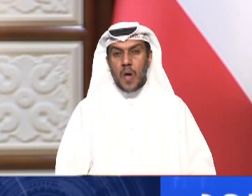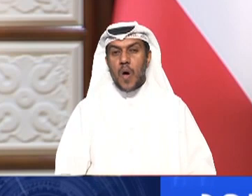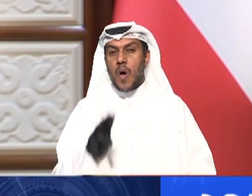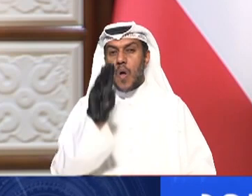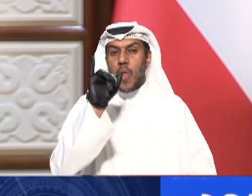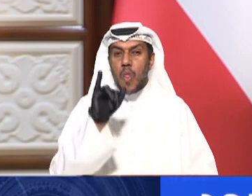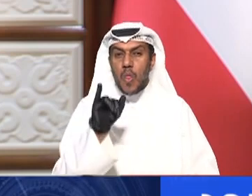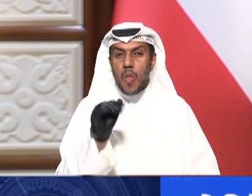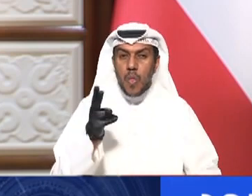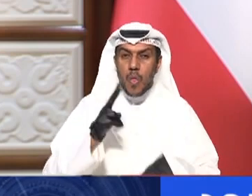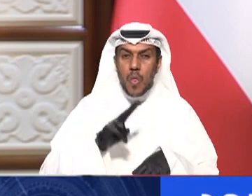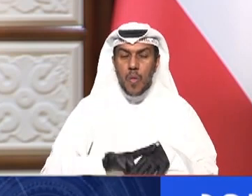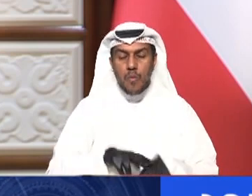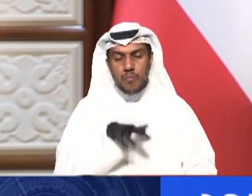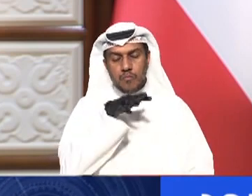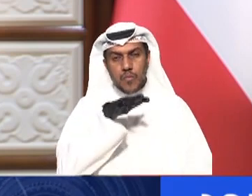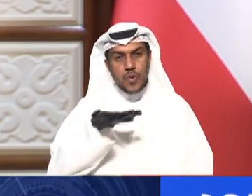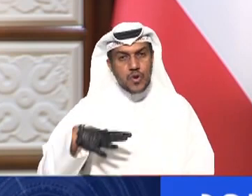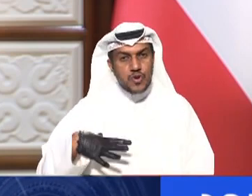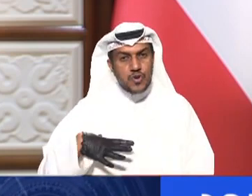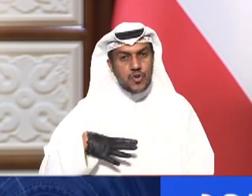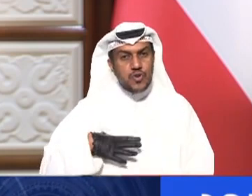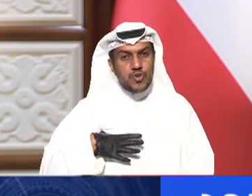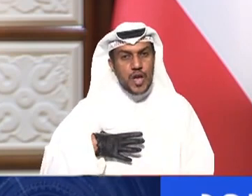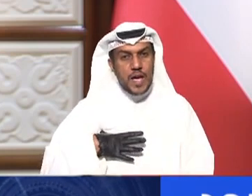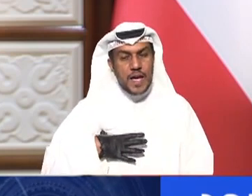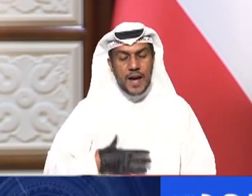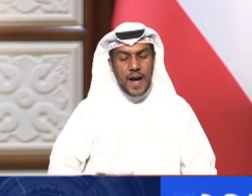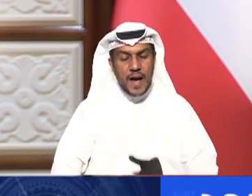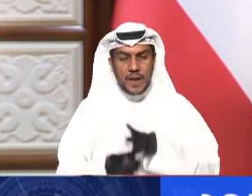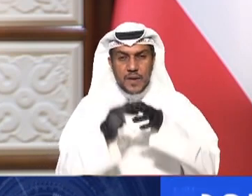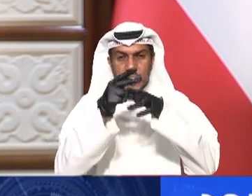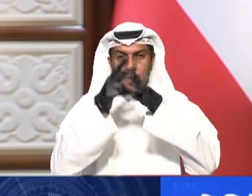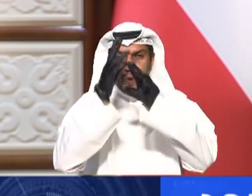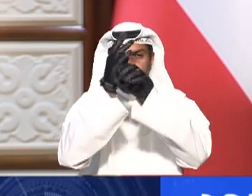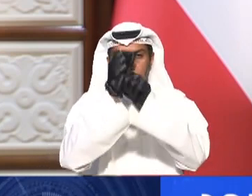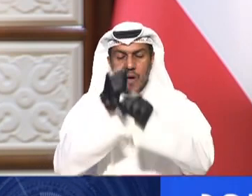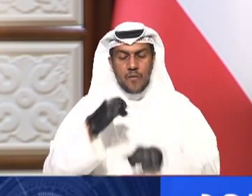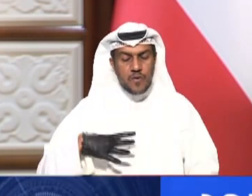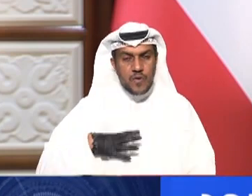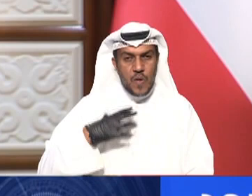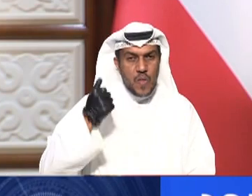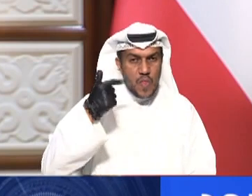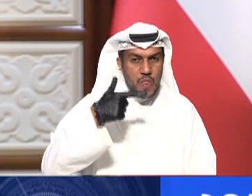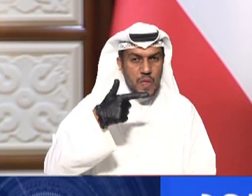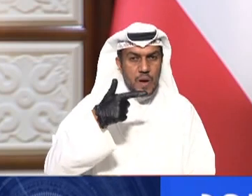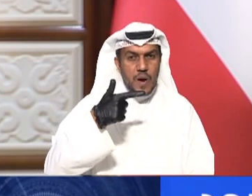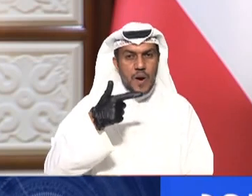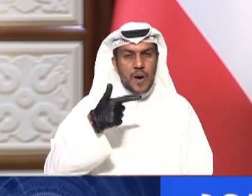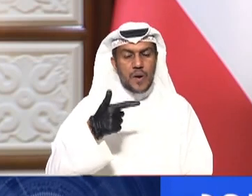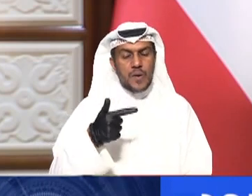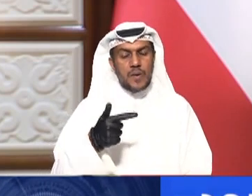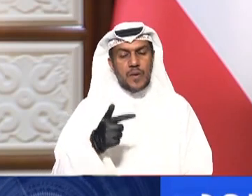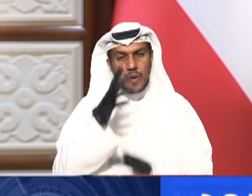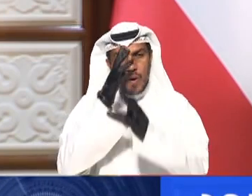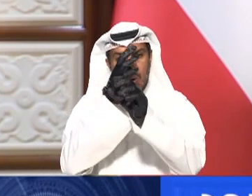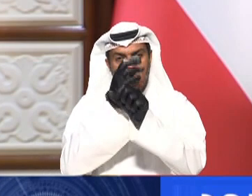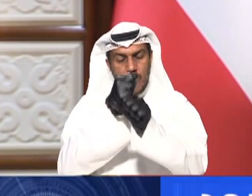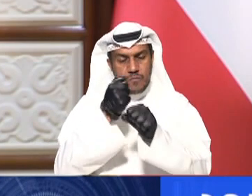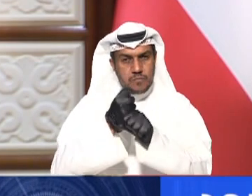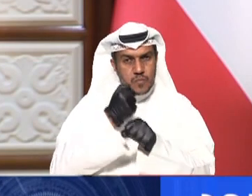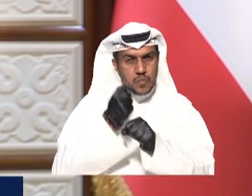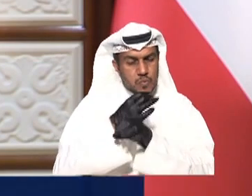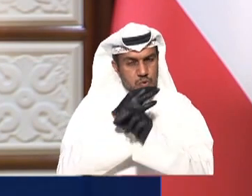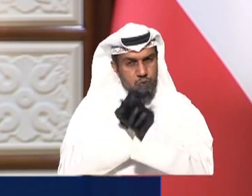ورعاه، توجيهات سمو ولي العهد، سخرت الدولة كل إمكانياتها لمواجهة هذه